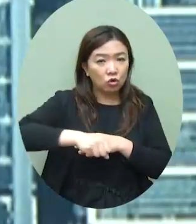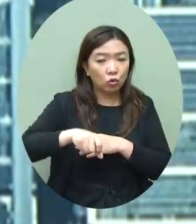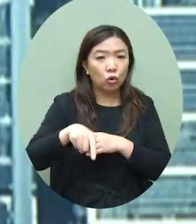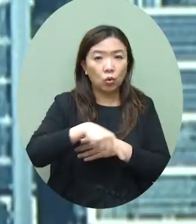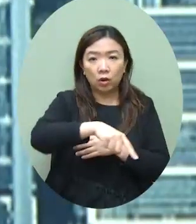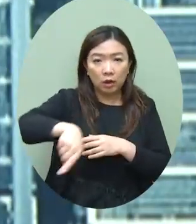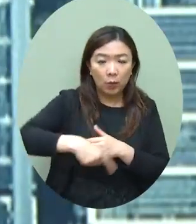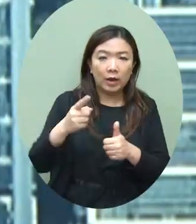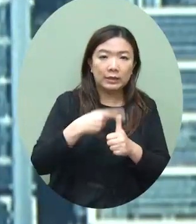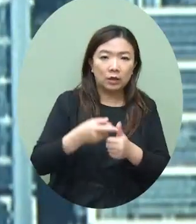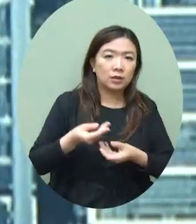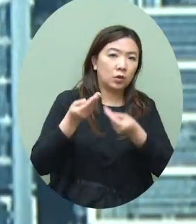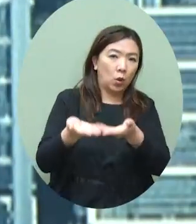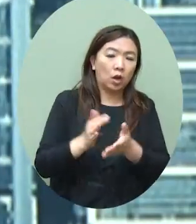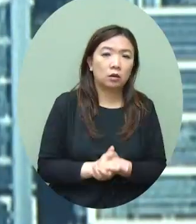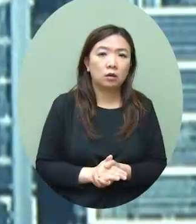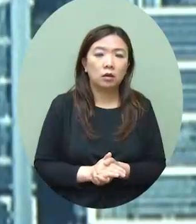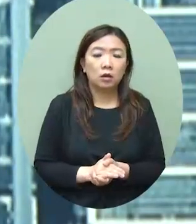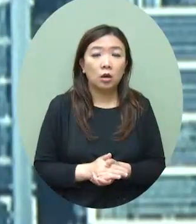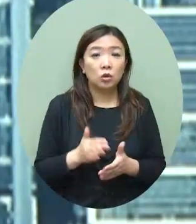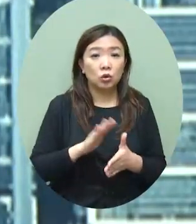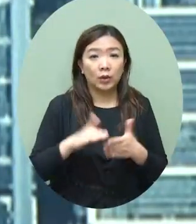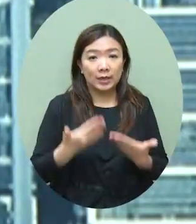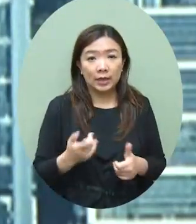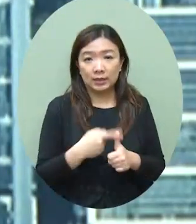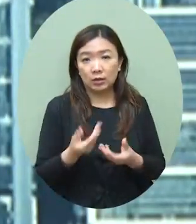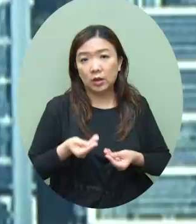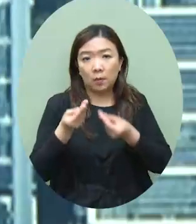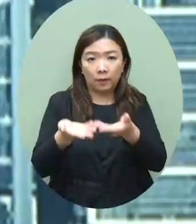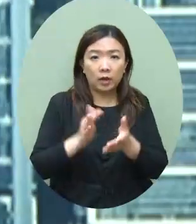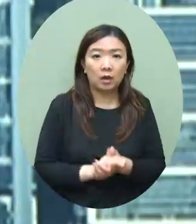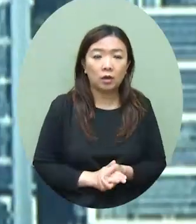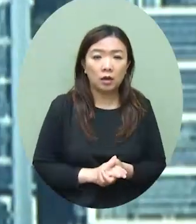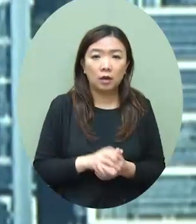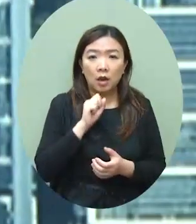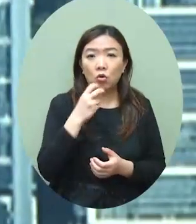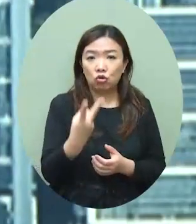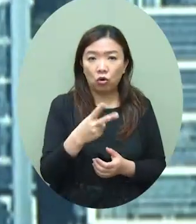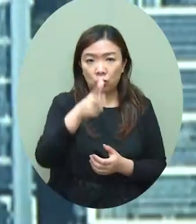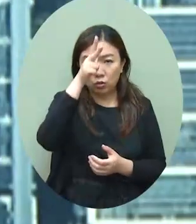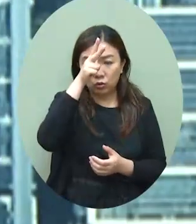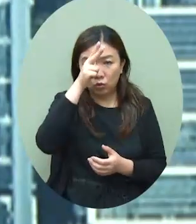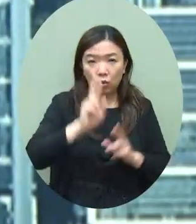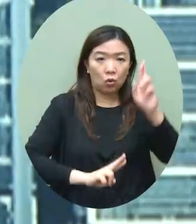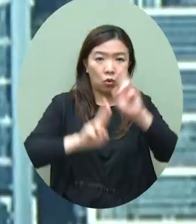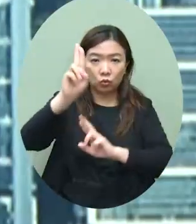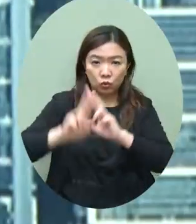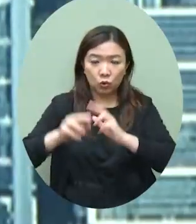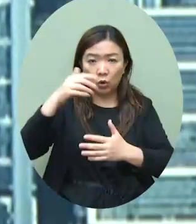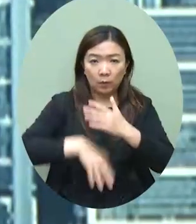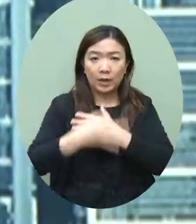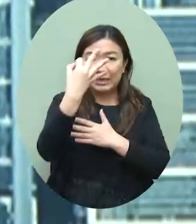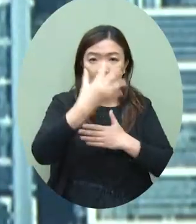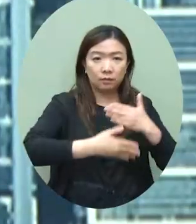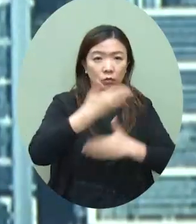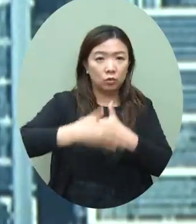交還。咁所以首先交還咗嘅咧，就係兩個公共屋邨裏邊嘅3棟出租